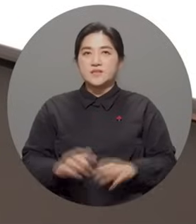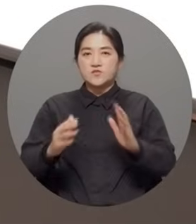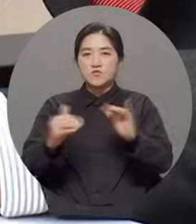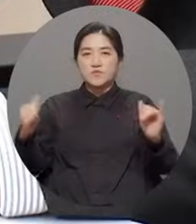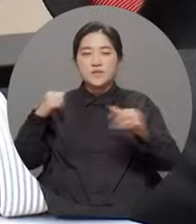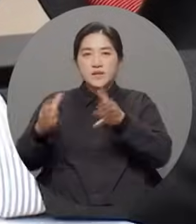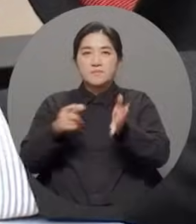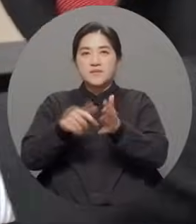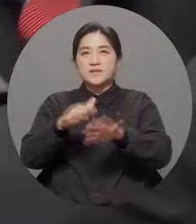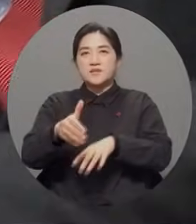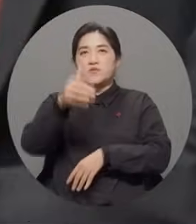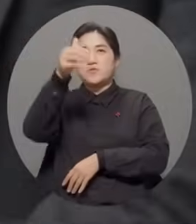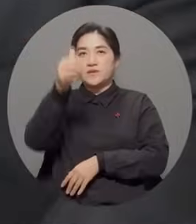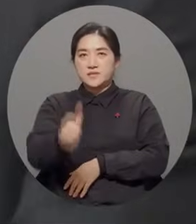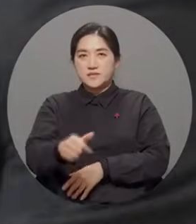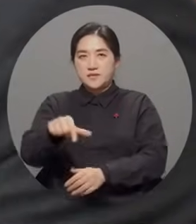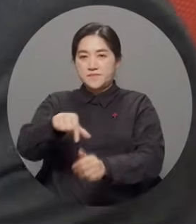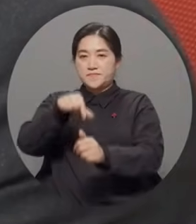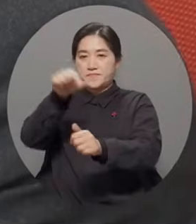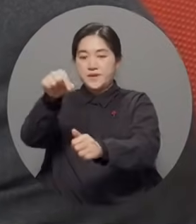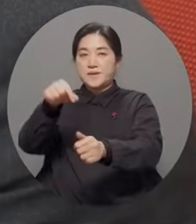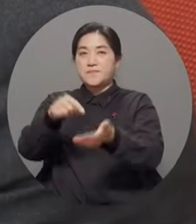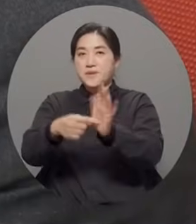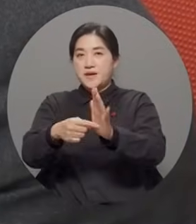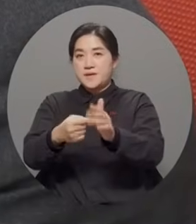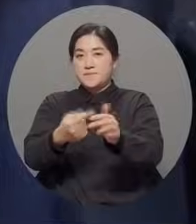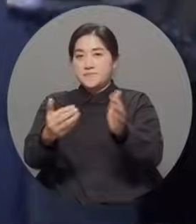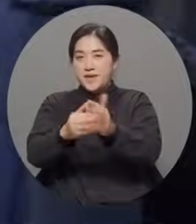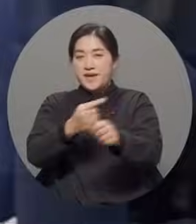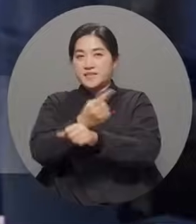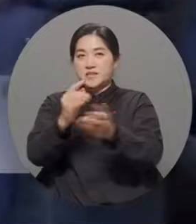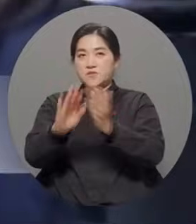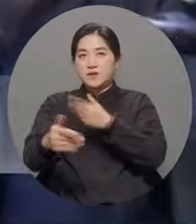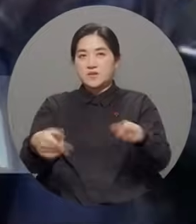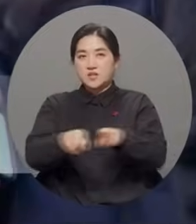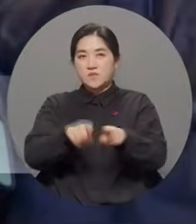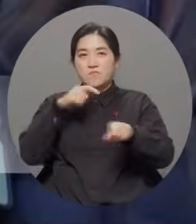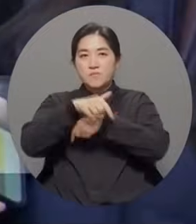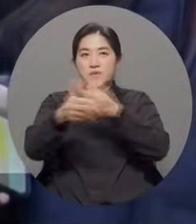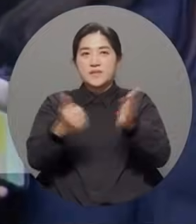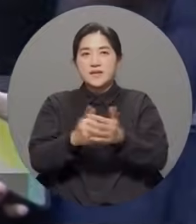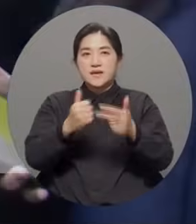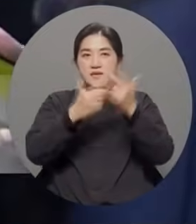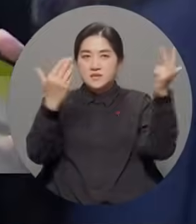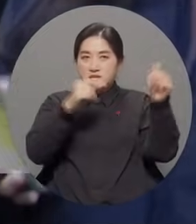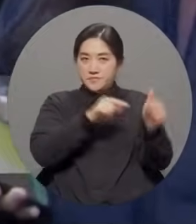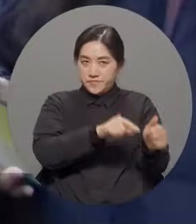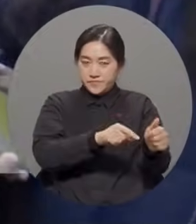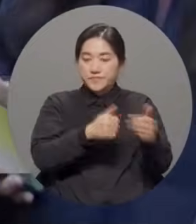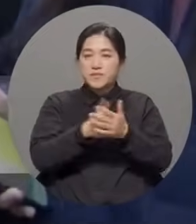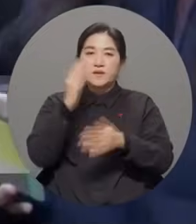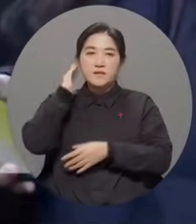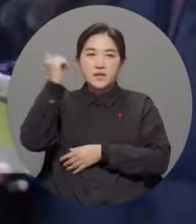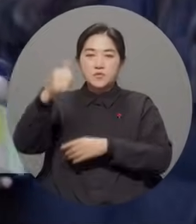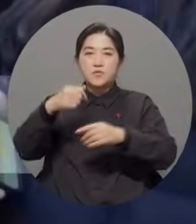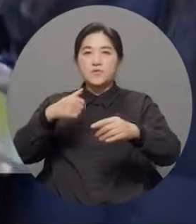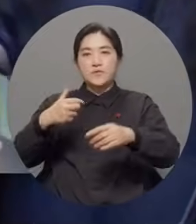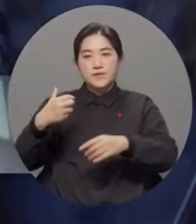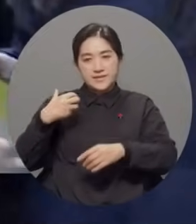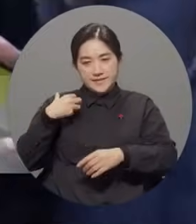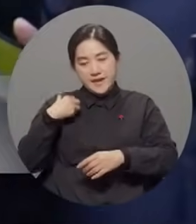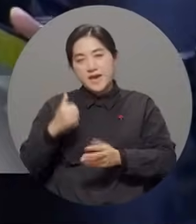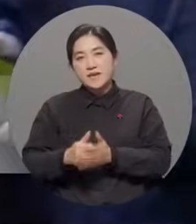국민의힘의 비상대책위원장 지명자 발표 약 1시간 뒤, 더불어민주당은 이재명 대표가 대통령 주재 내년